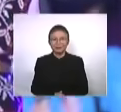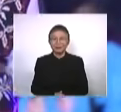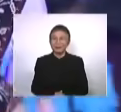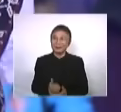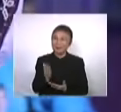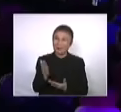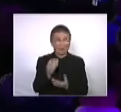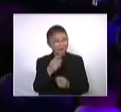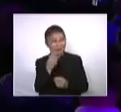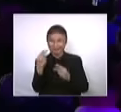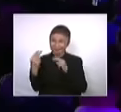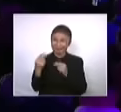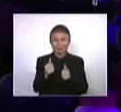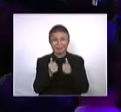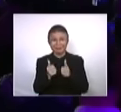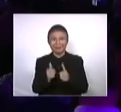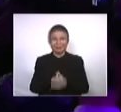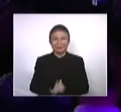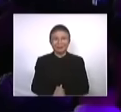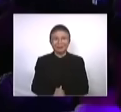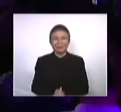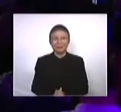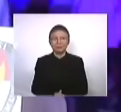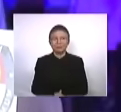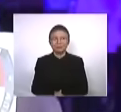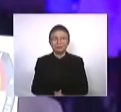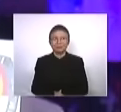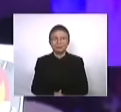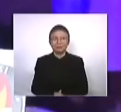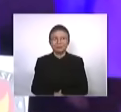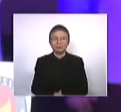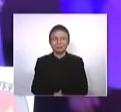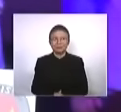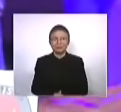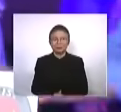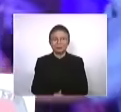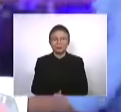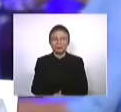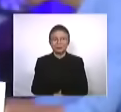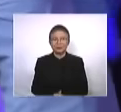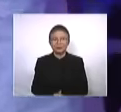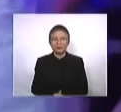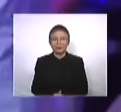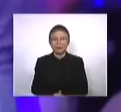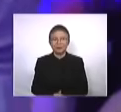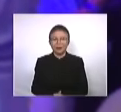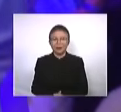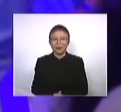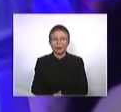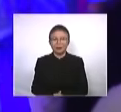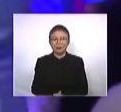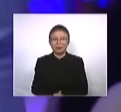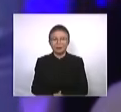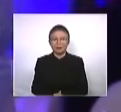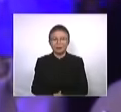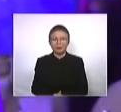bagian dari Citra yang berusaha mereka tampilkan depan umum karena ini adalah arena debat ya arena unjuk gigi begitu Prof Nah